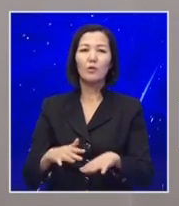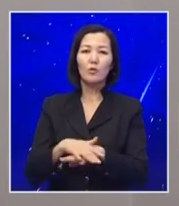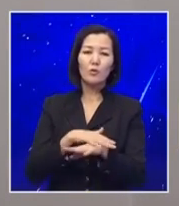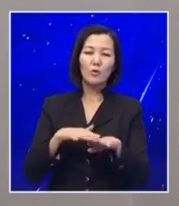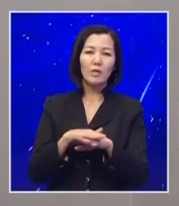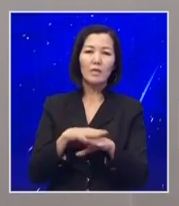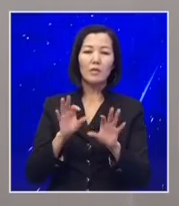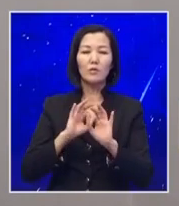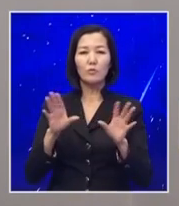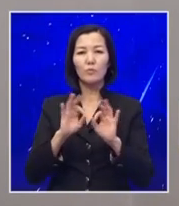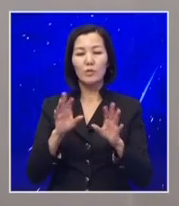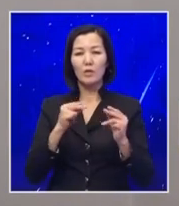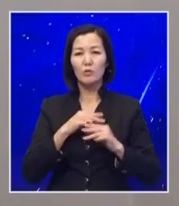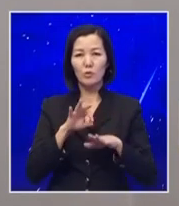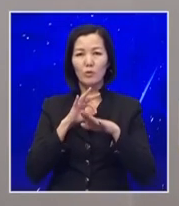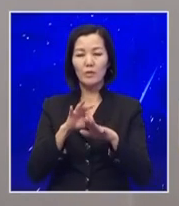жұмыстары жүргізілді.